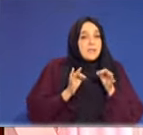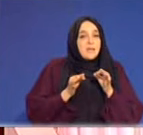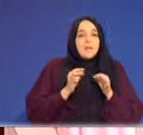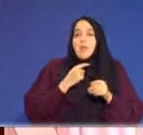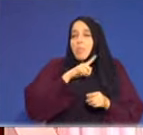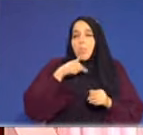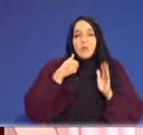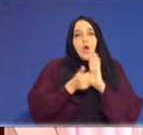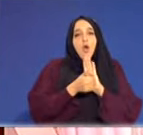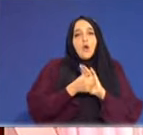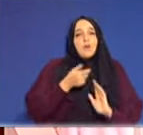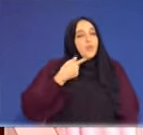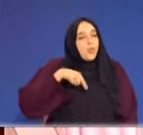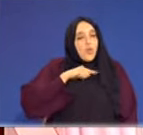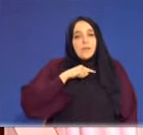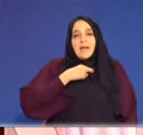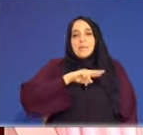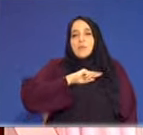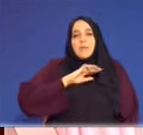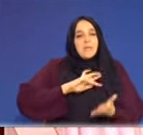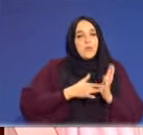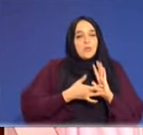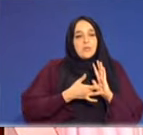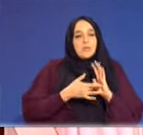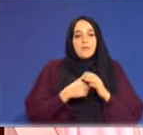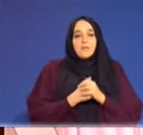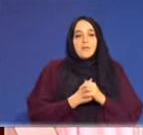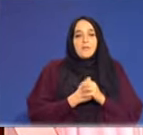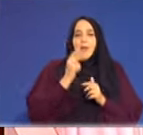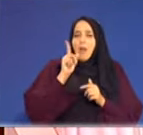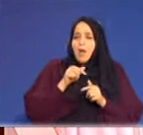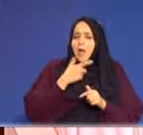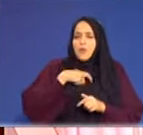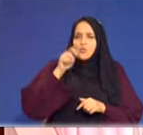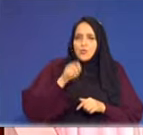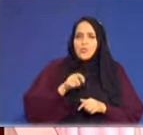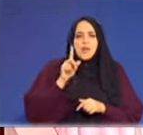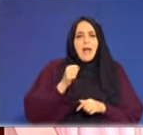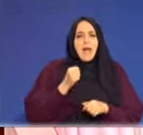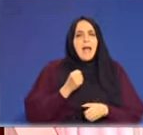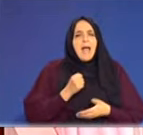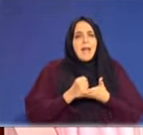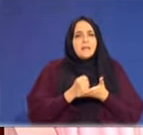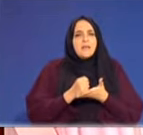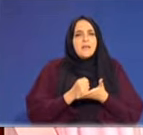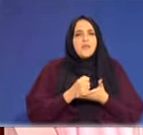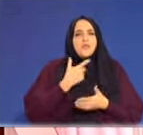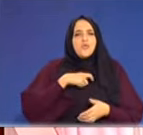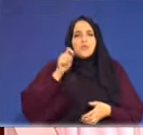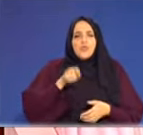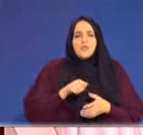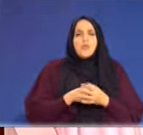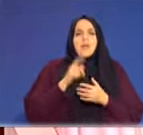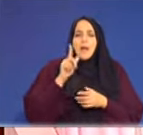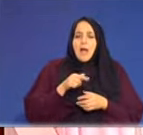جميعا، واجبنا جميعا، لأنه هناك قضاة، هناك مساعد القضاء القضاة، هناك